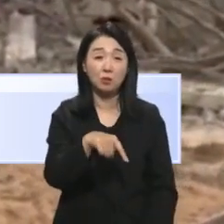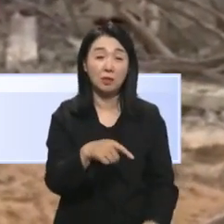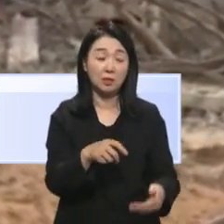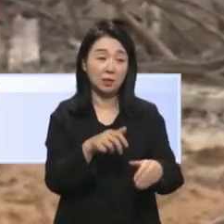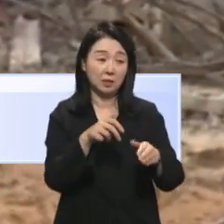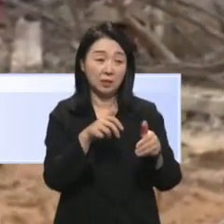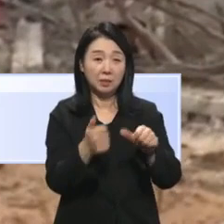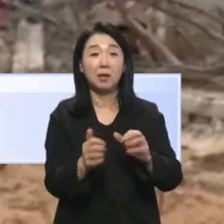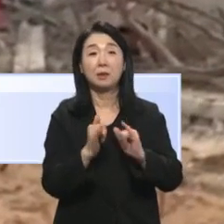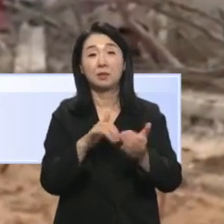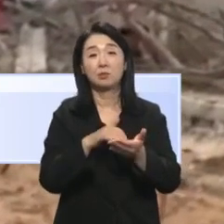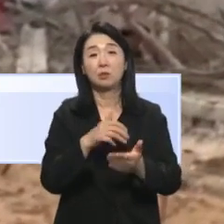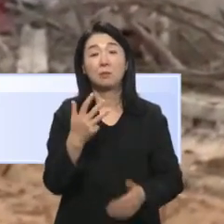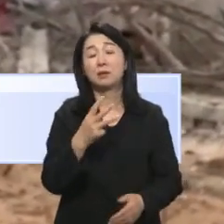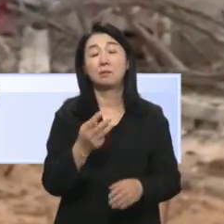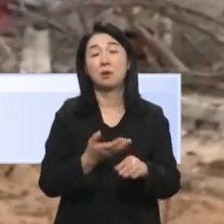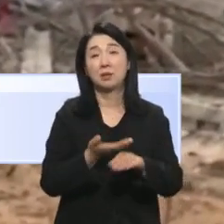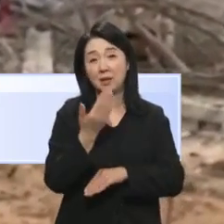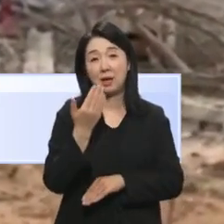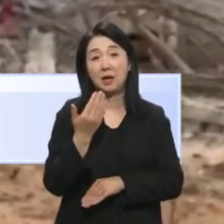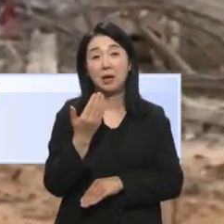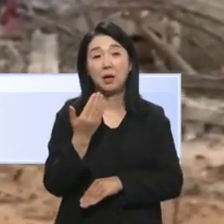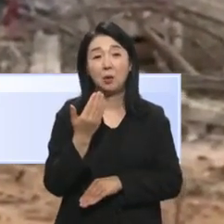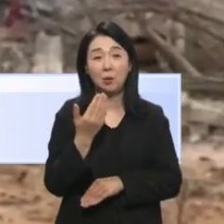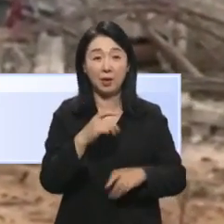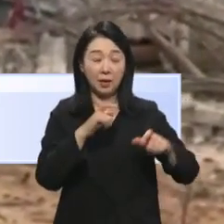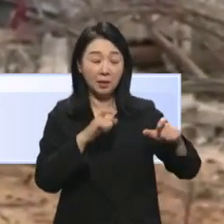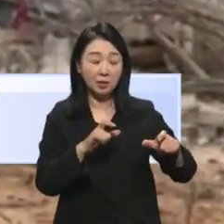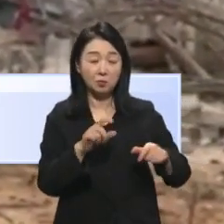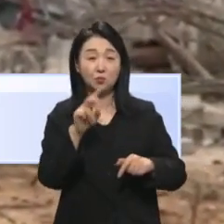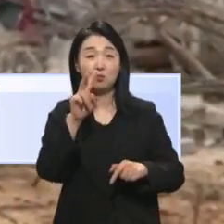명을 넘어섰다고 발표했습니다. 가자지구의 유엔